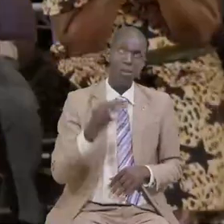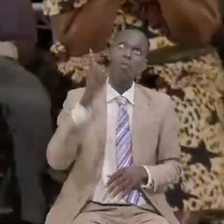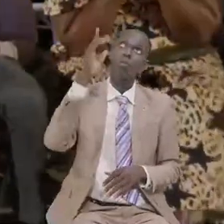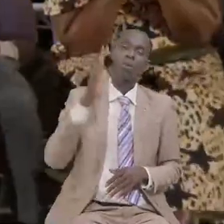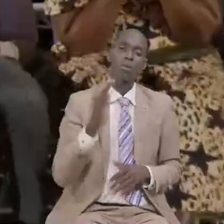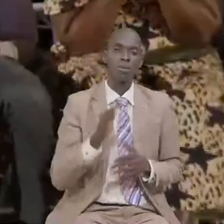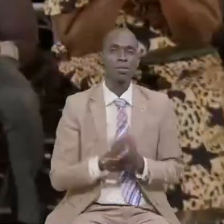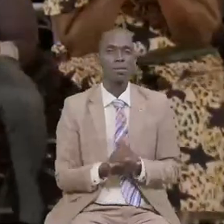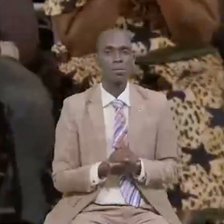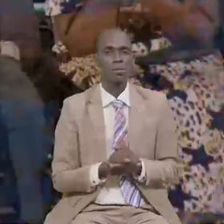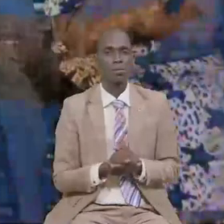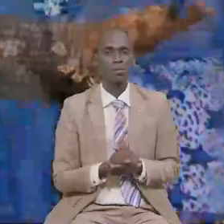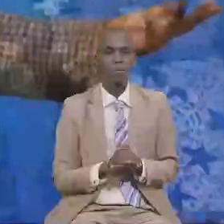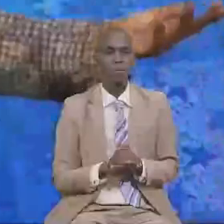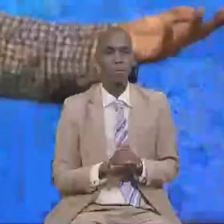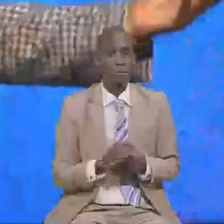Dieu.